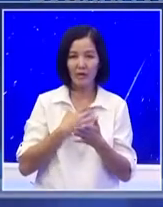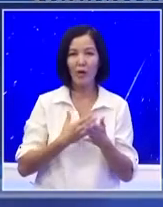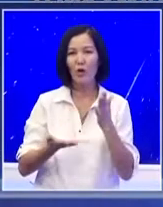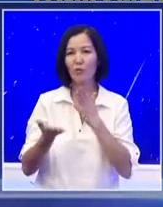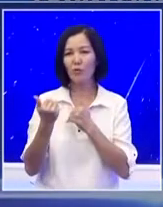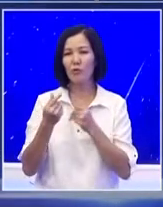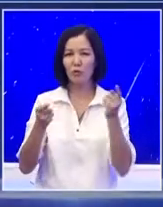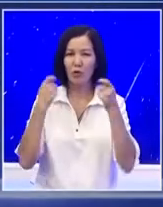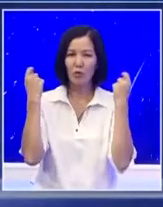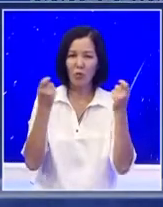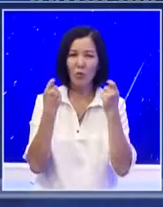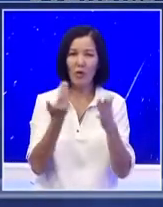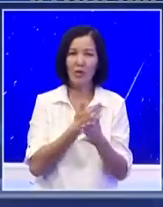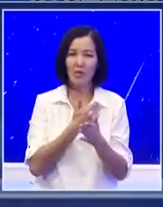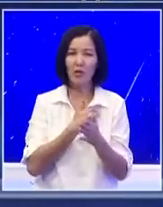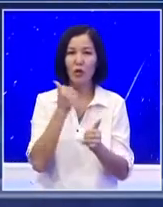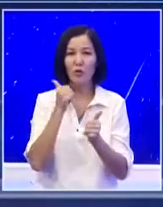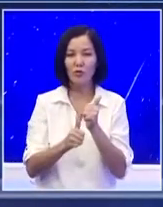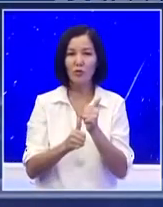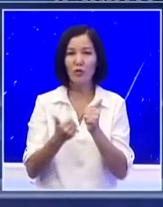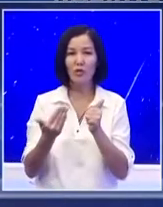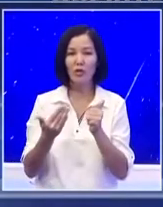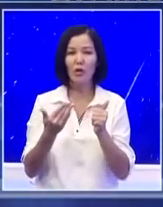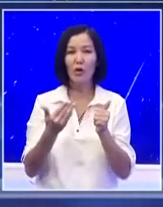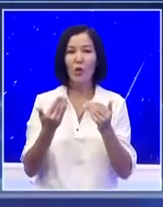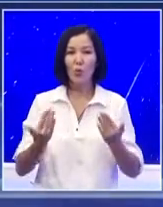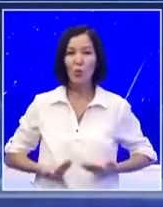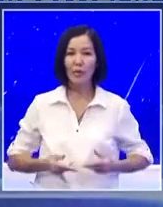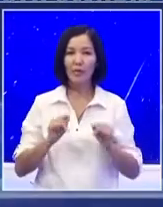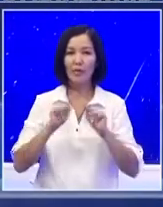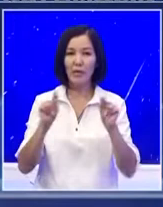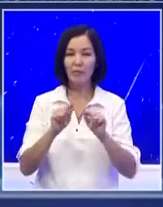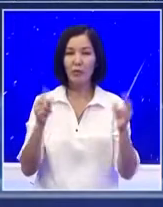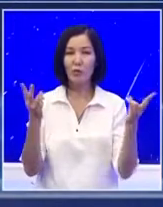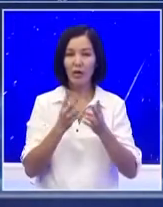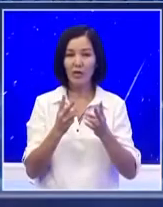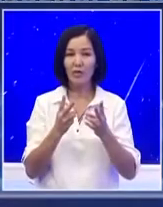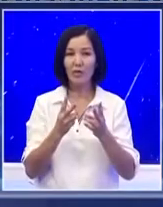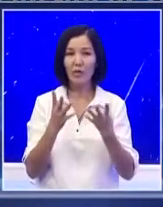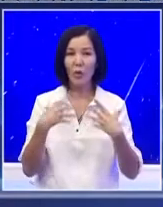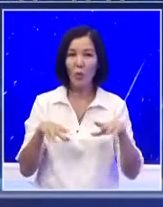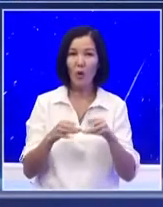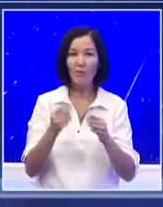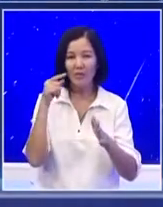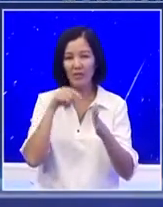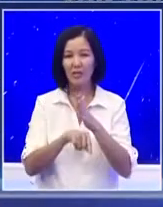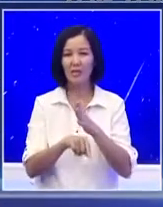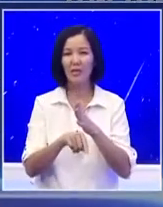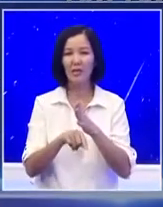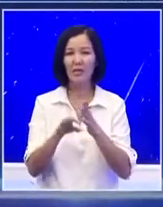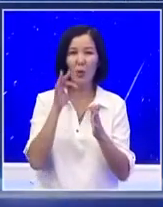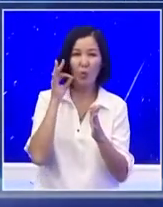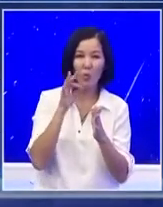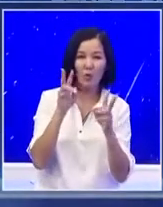бұрынғыша тойғымарлықтан тартынбай, күнделікті тынымсыз тірлікті дәріптеудің орнына, әрбір қоғамдық оқиғадан саяси астар іздейді отырады. Абай